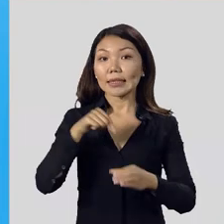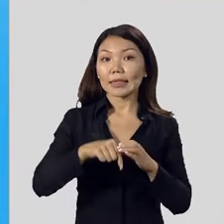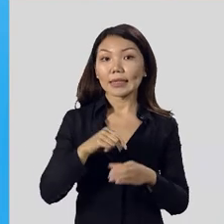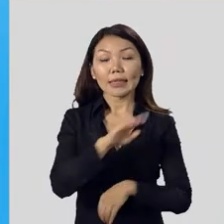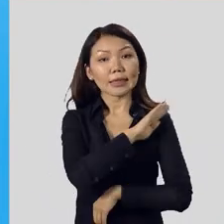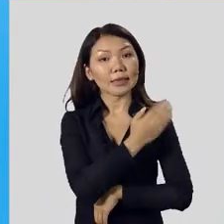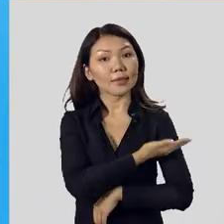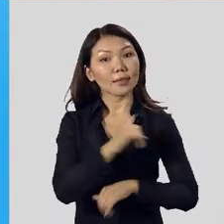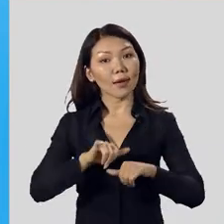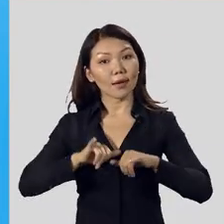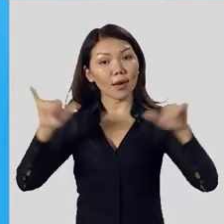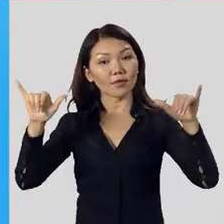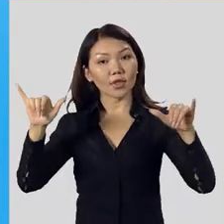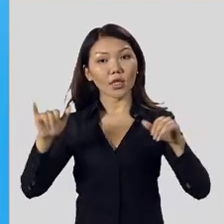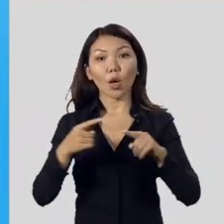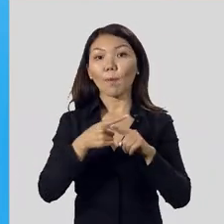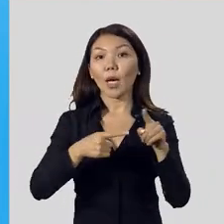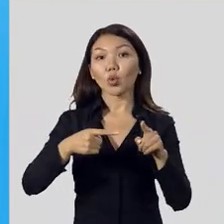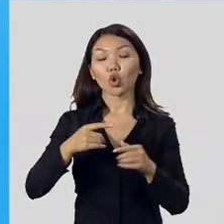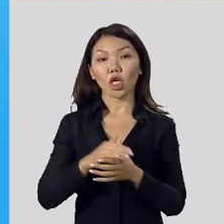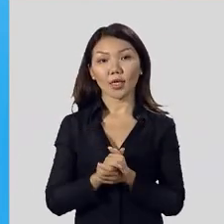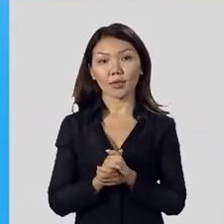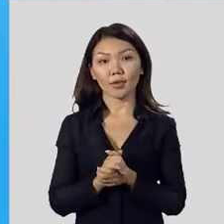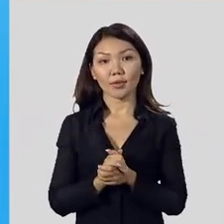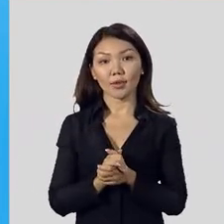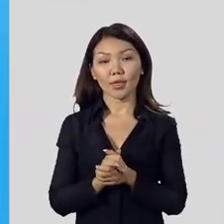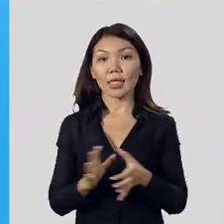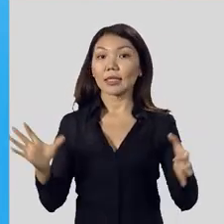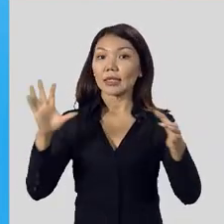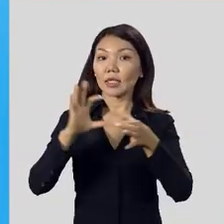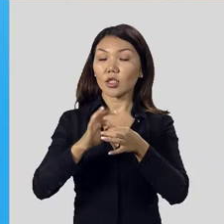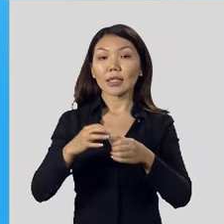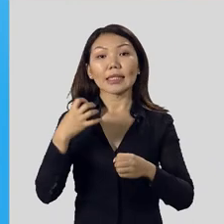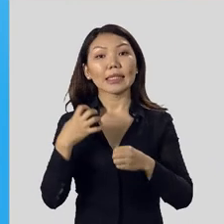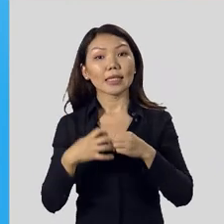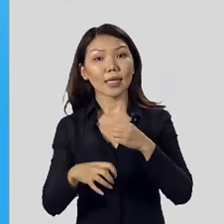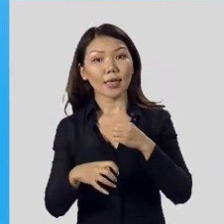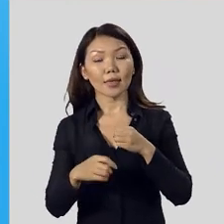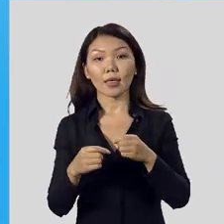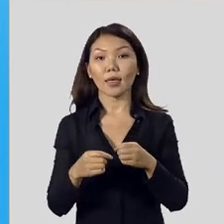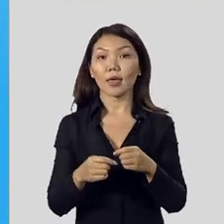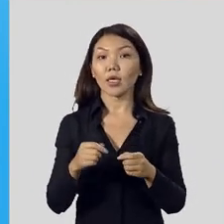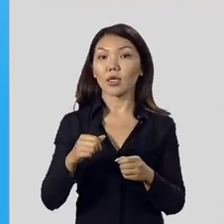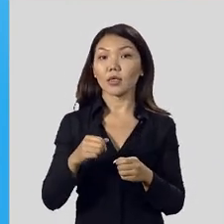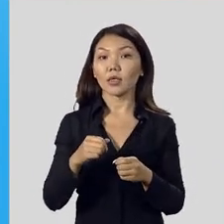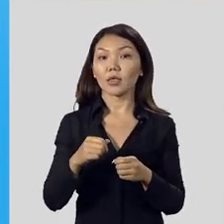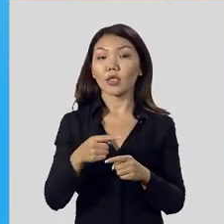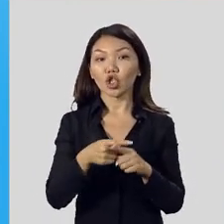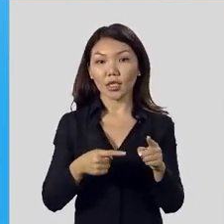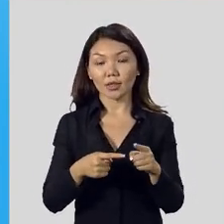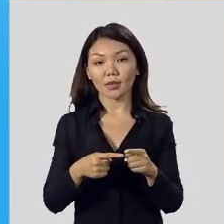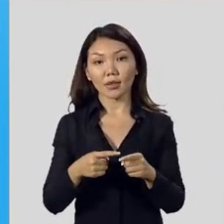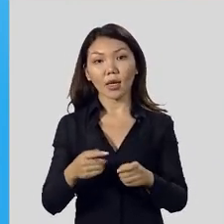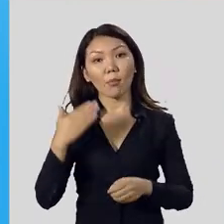сильно развитых полушарий и соединяющей их средней части. Правое и